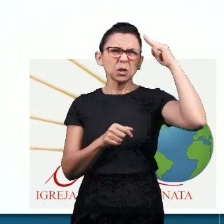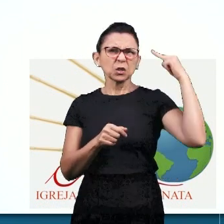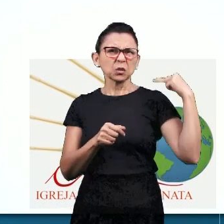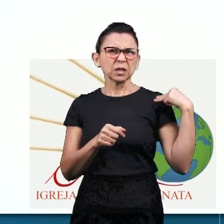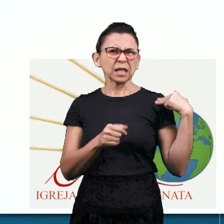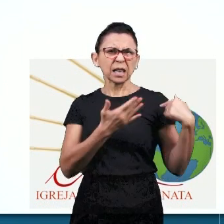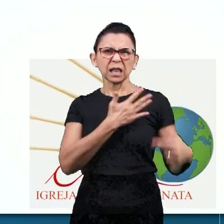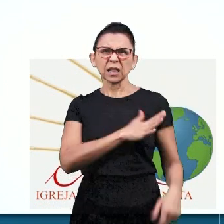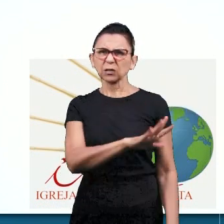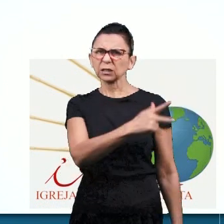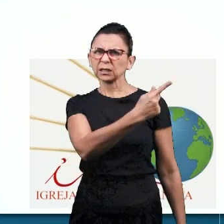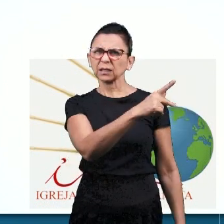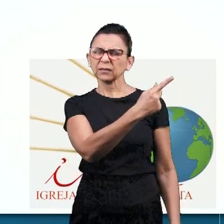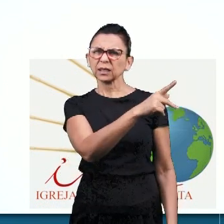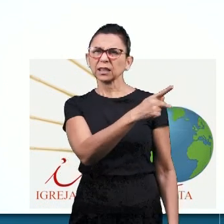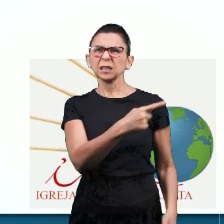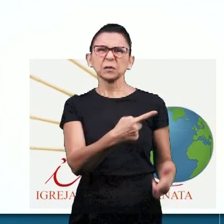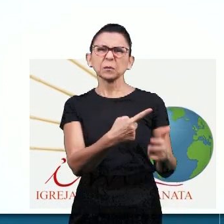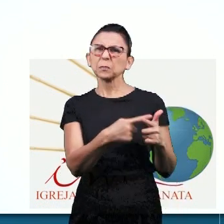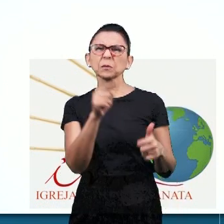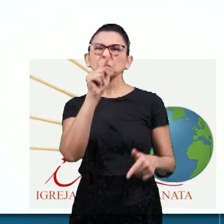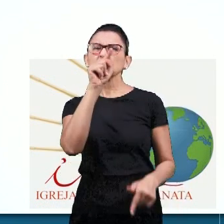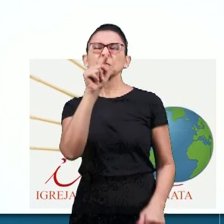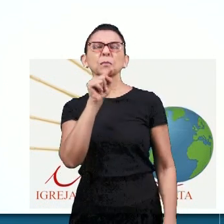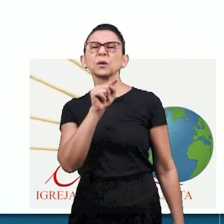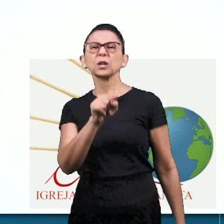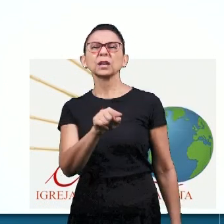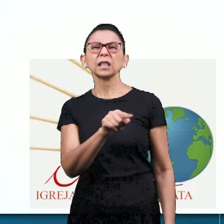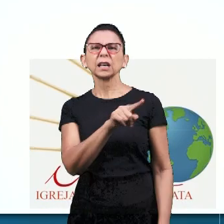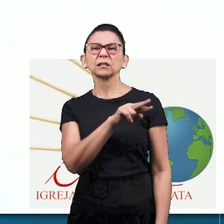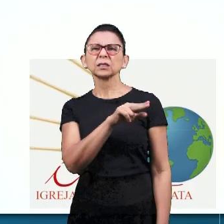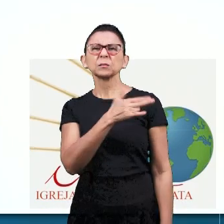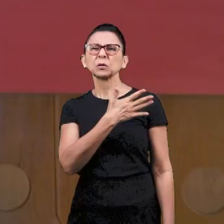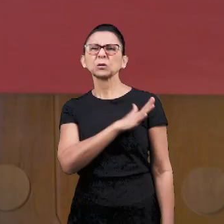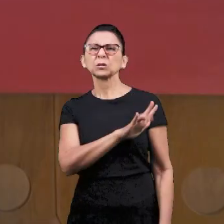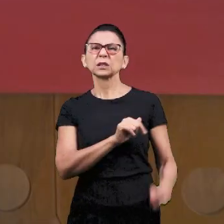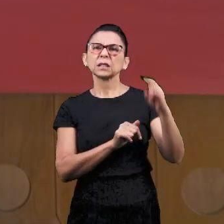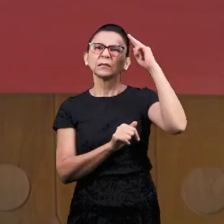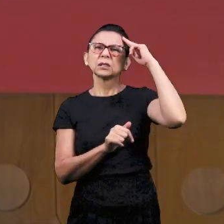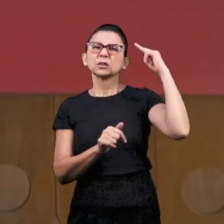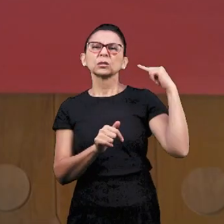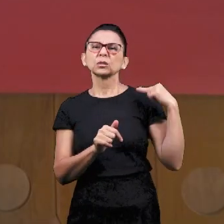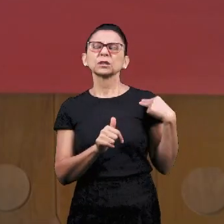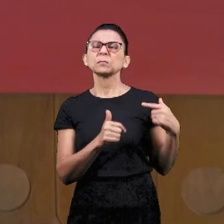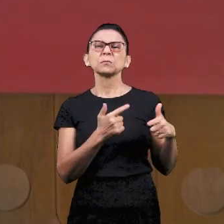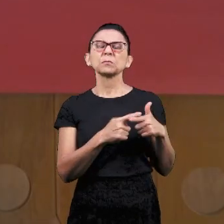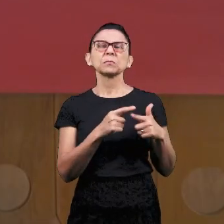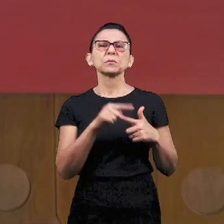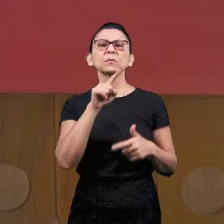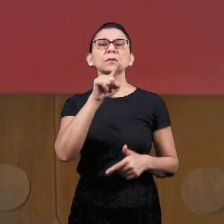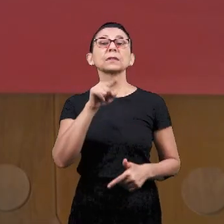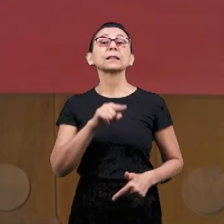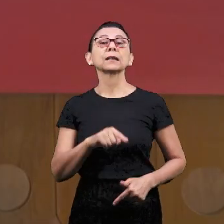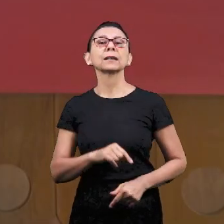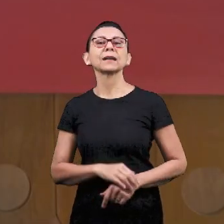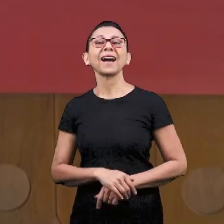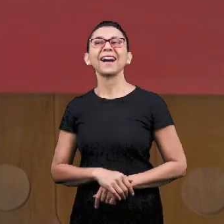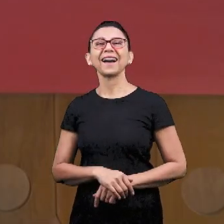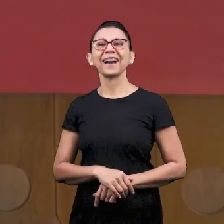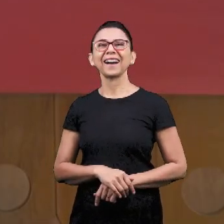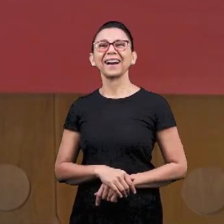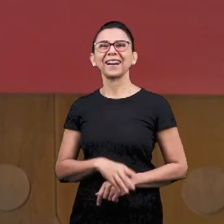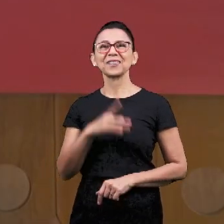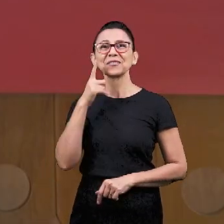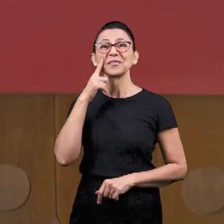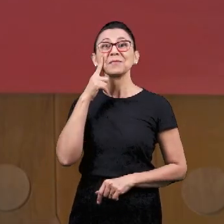les raisons par lesquelles les frères de Joseph ne l'aimaient pas. Nous avons vu cette réponse de notre église